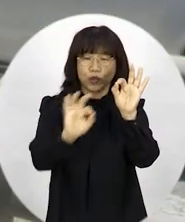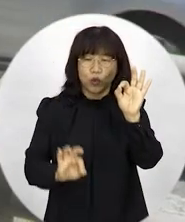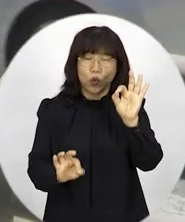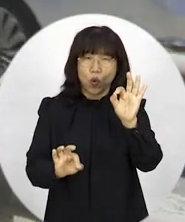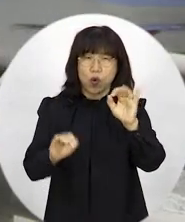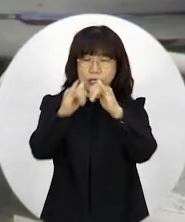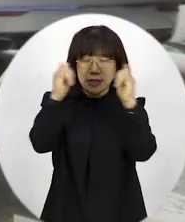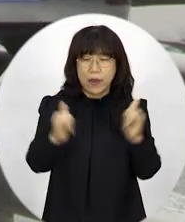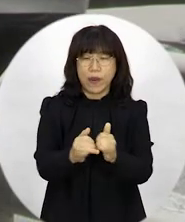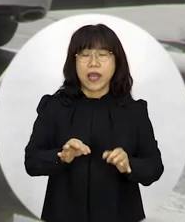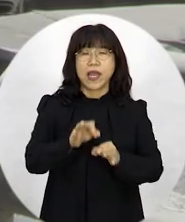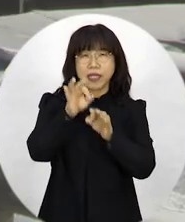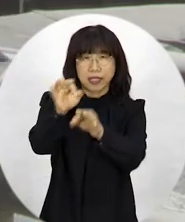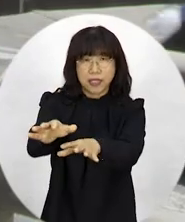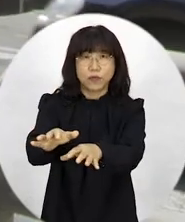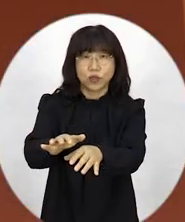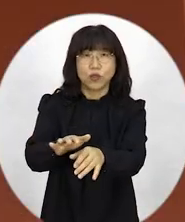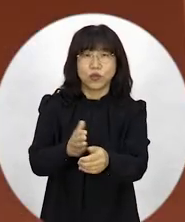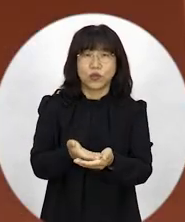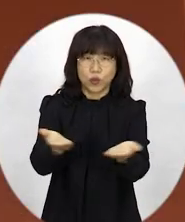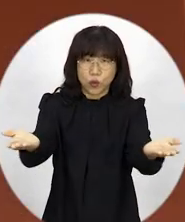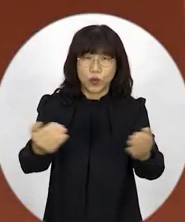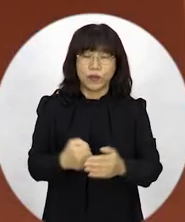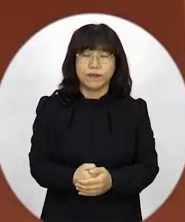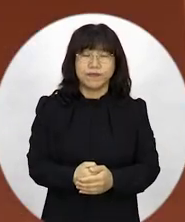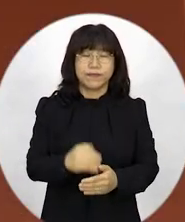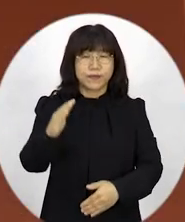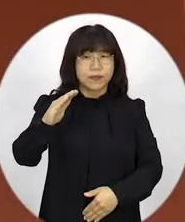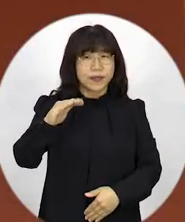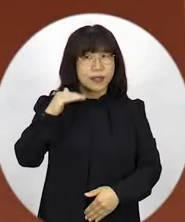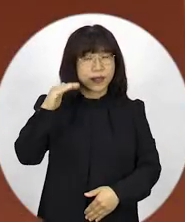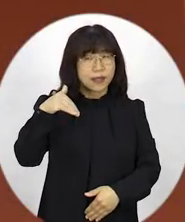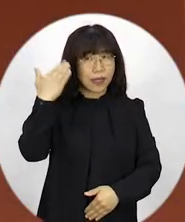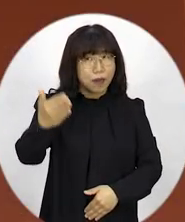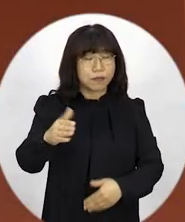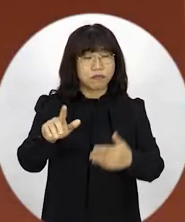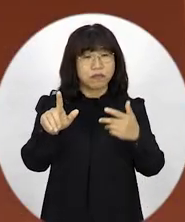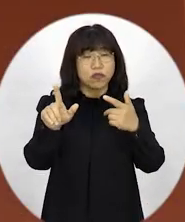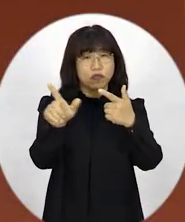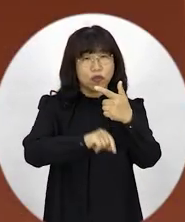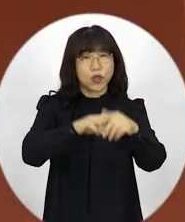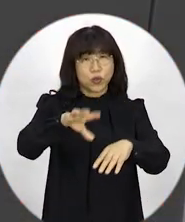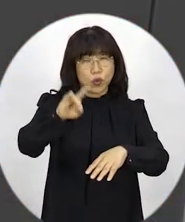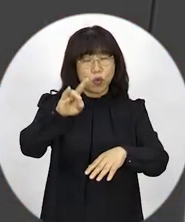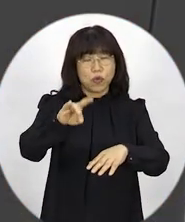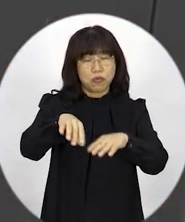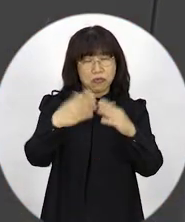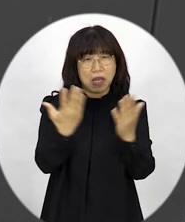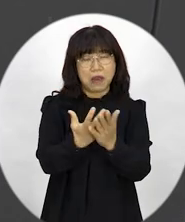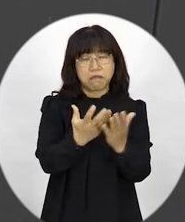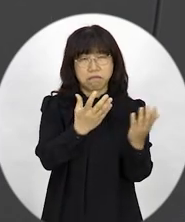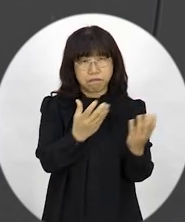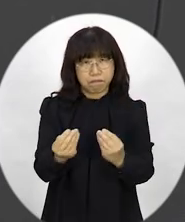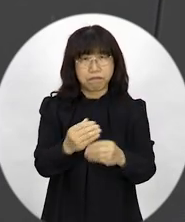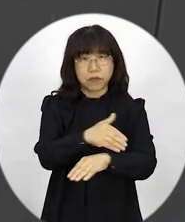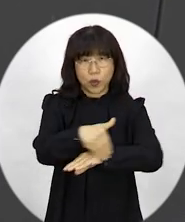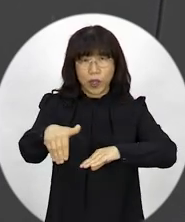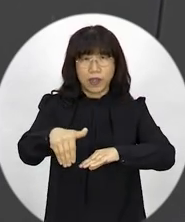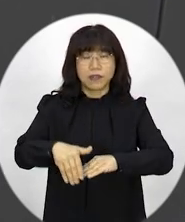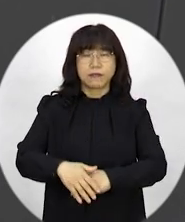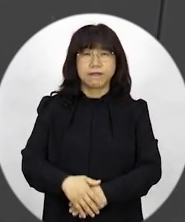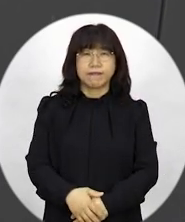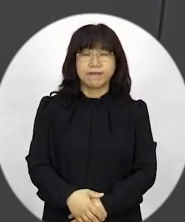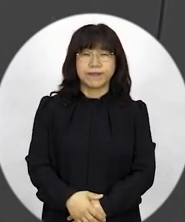있습니다. 현재 의류수거함 교체는 절반 정도 이뤄졌으며 다음 달 초에는 모두 마무리될 예정입니다.